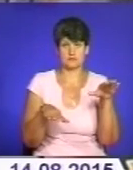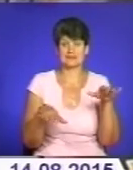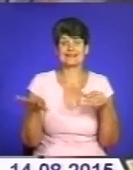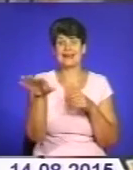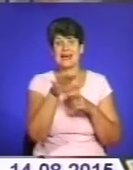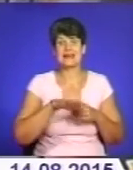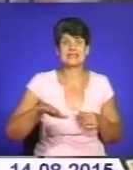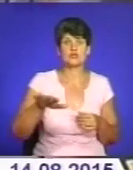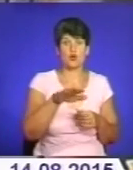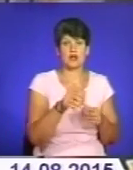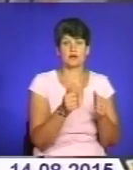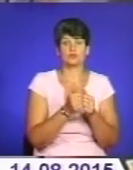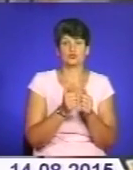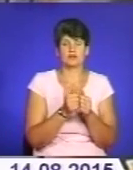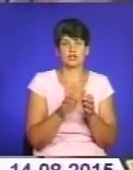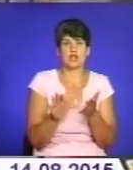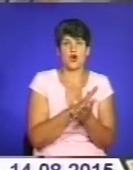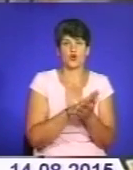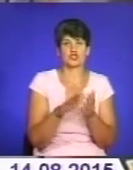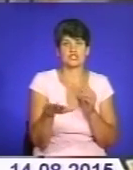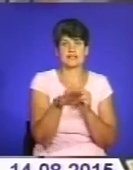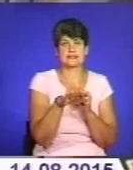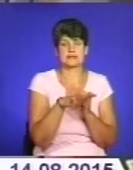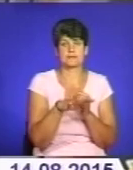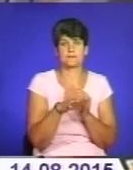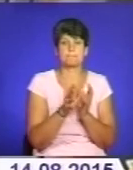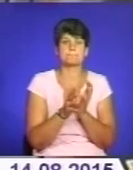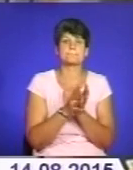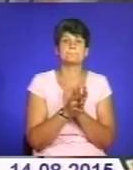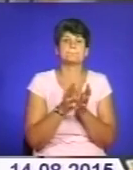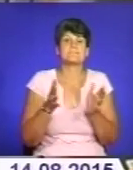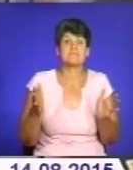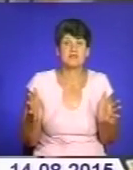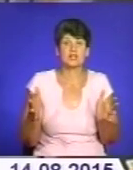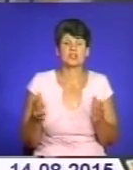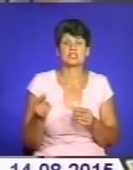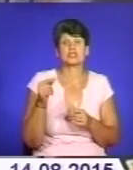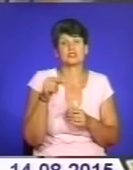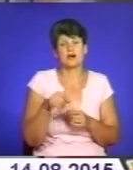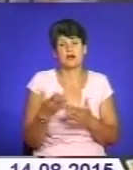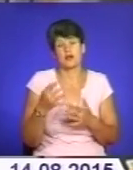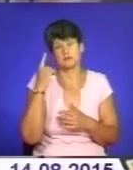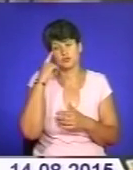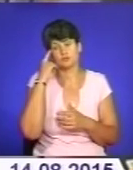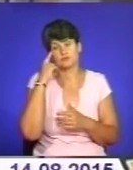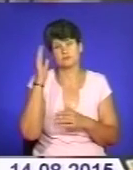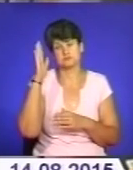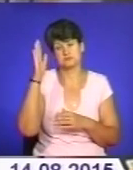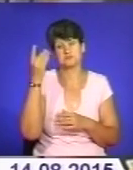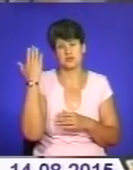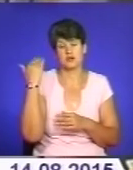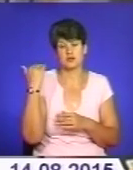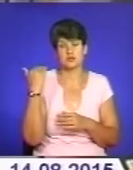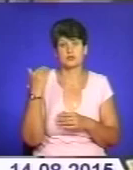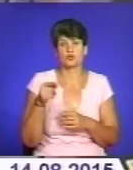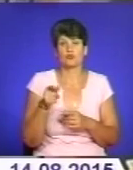Територія, яка підлягає до очистки, більша, аніж та, яка ми прогнозували на початку робіт.